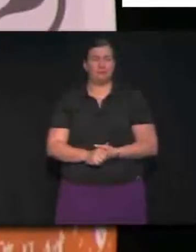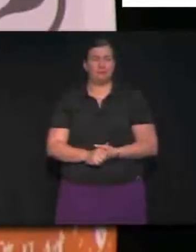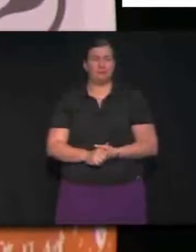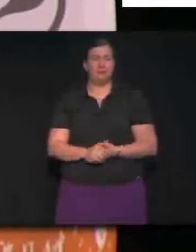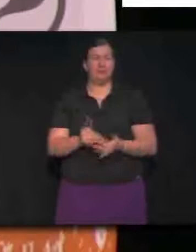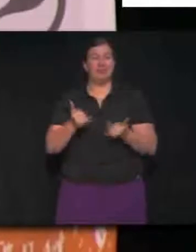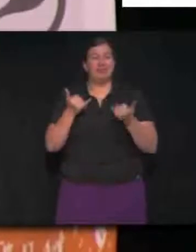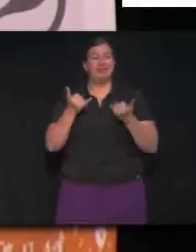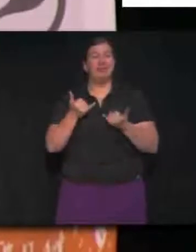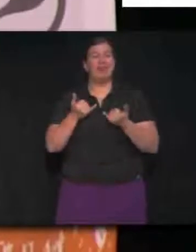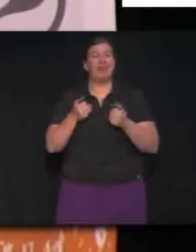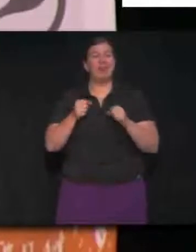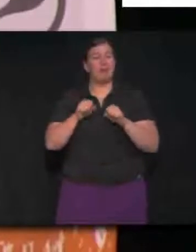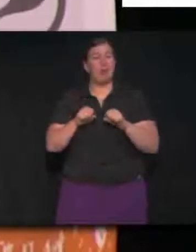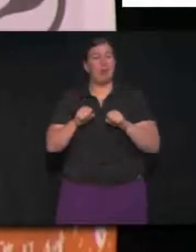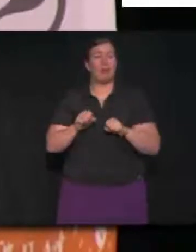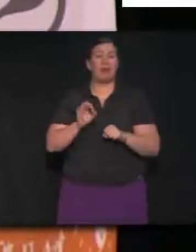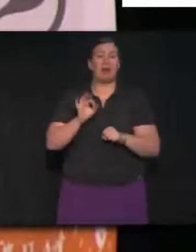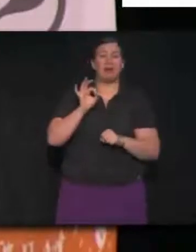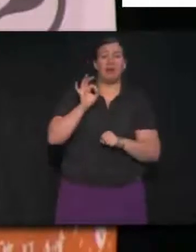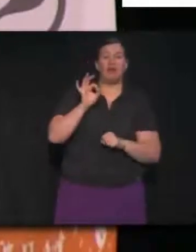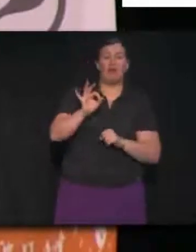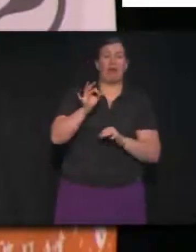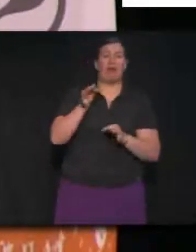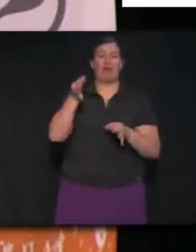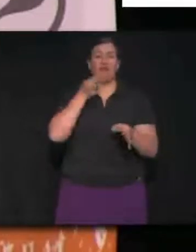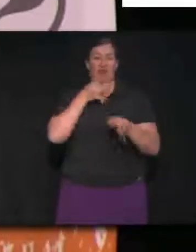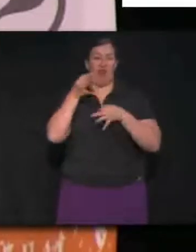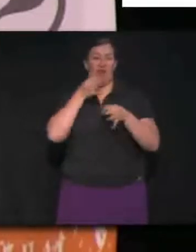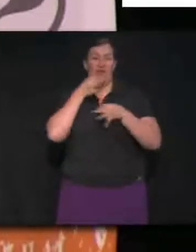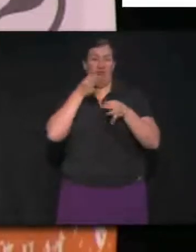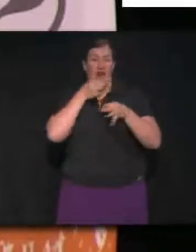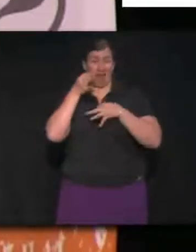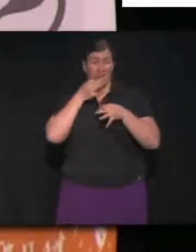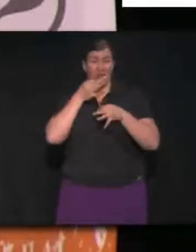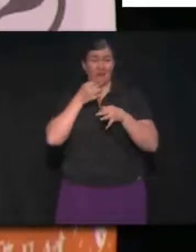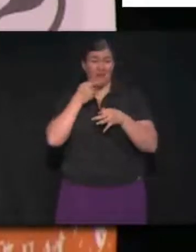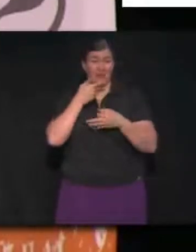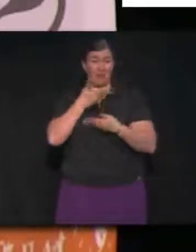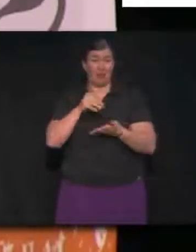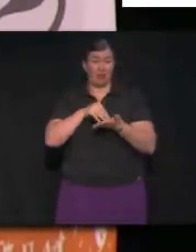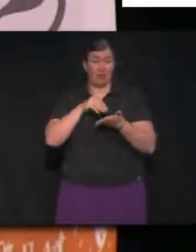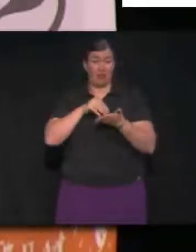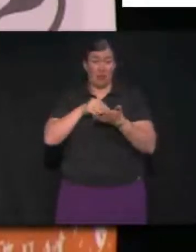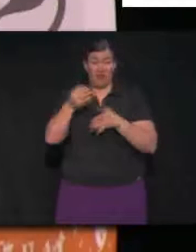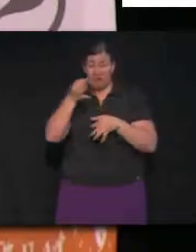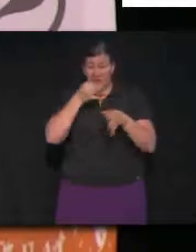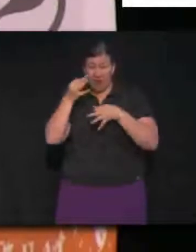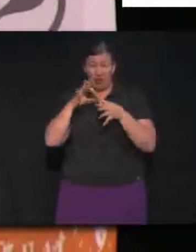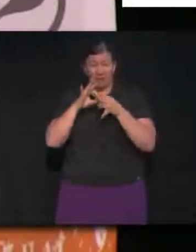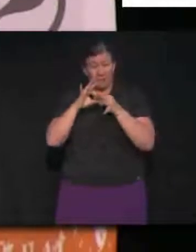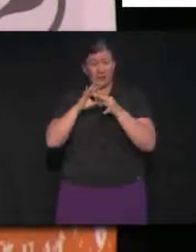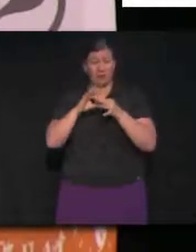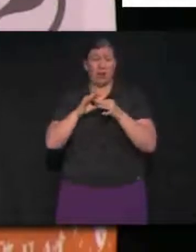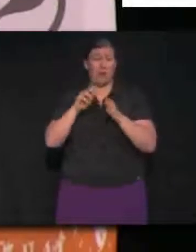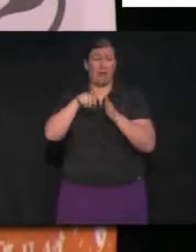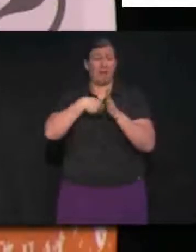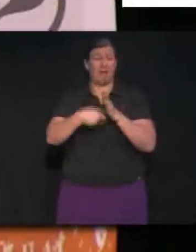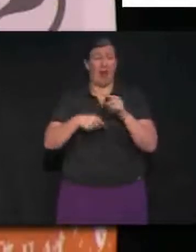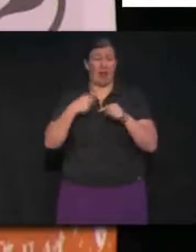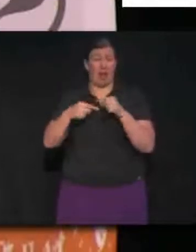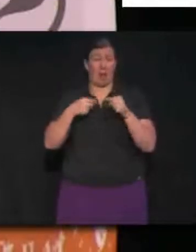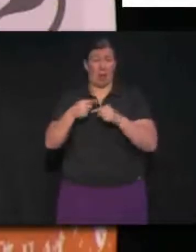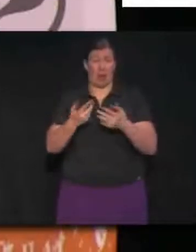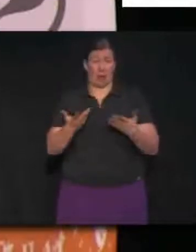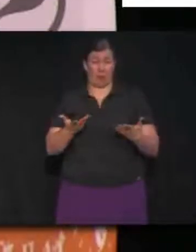jetzt habt ihr die Gelegenheit Fragen zu stellen zu diesem Wahlverfahren gibt es Fragen zu dem Wahlverfahren